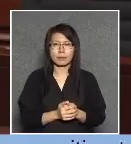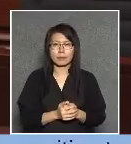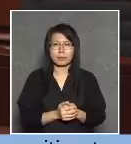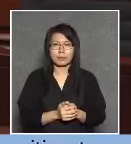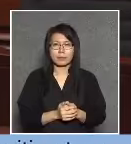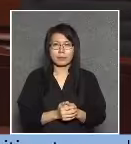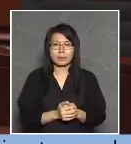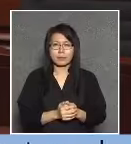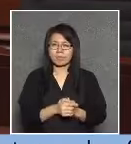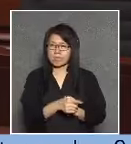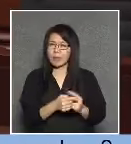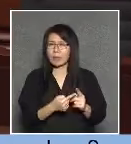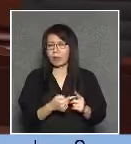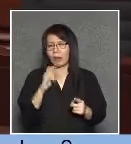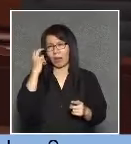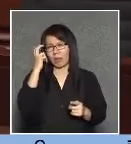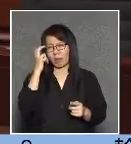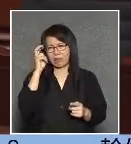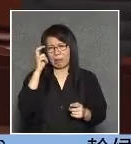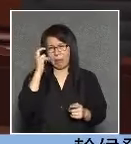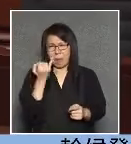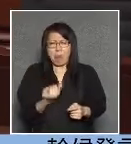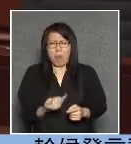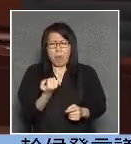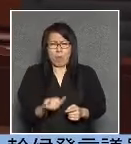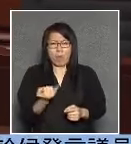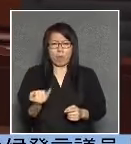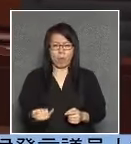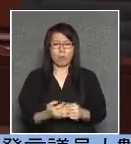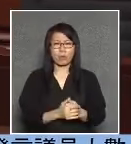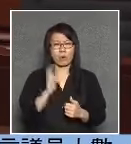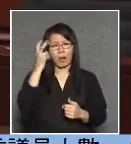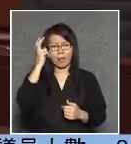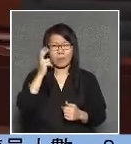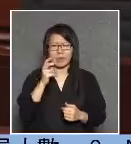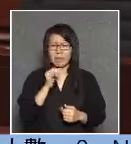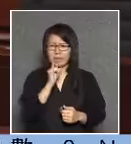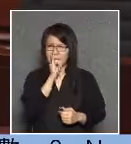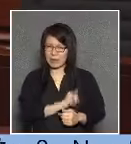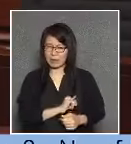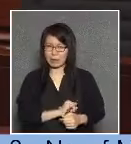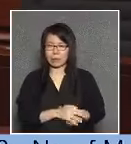這種人總是思想負面，總是想嘢卑鄙，